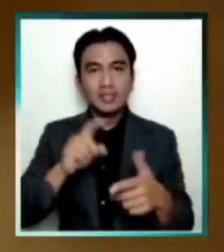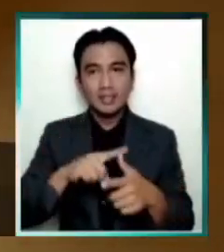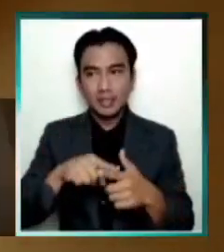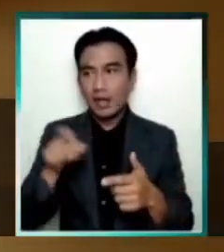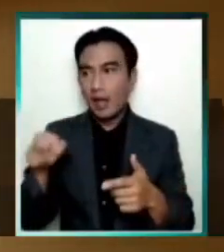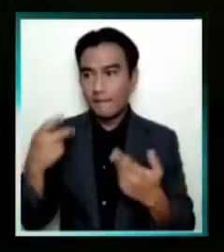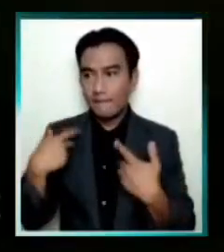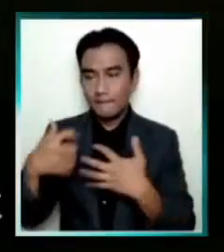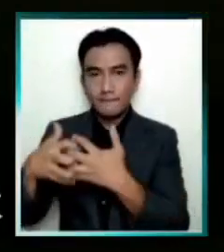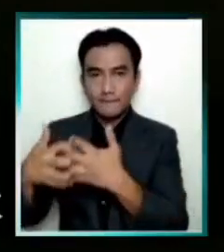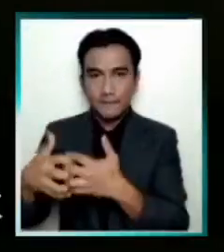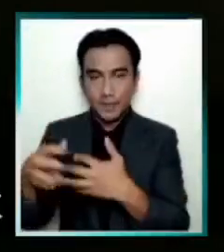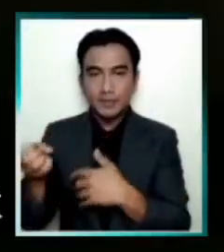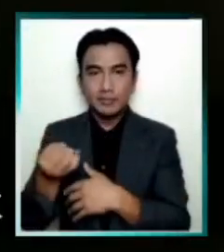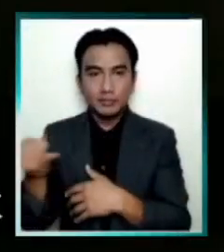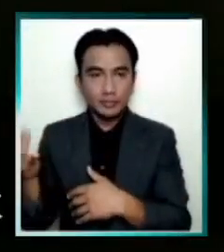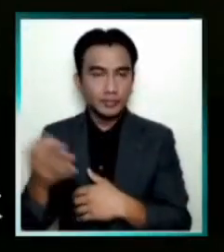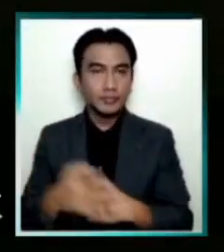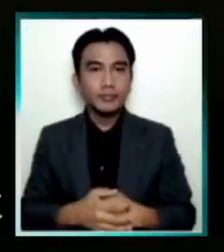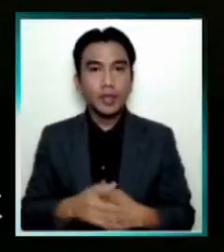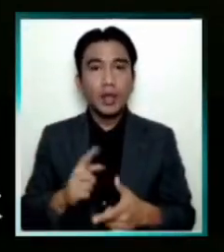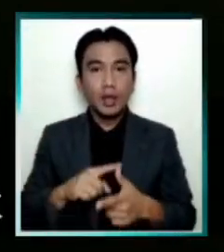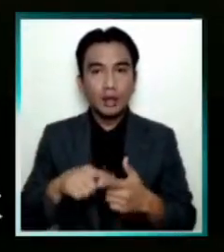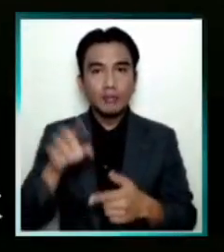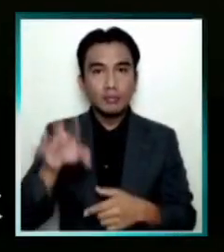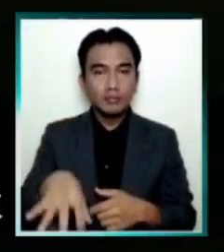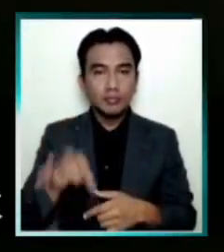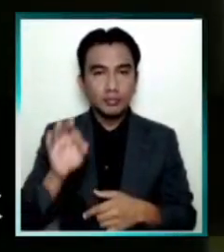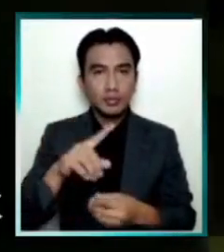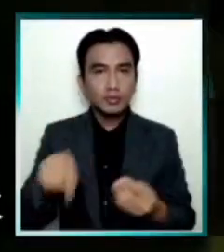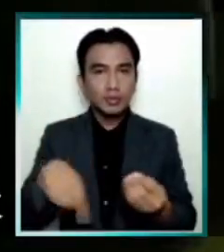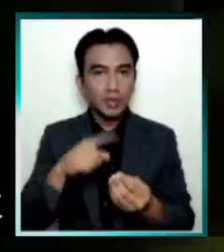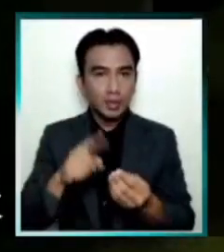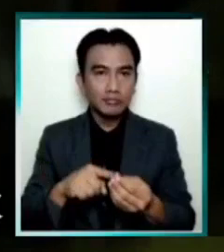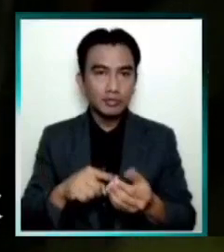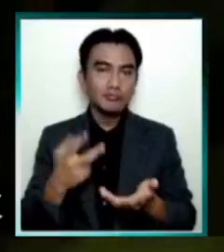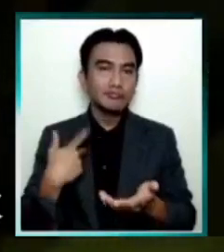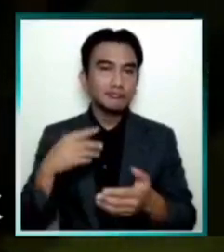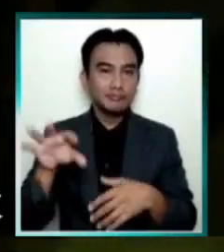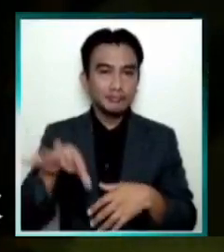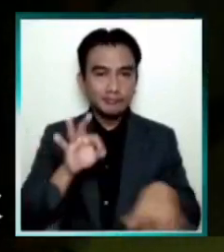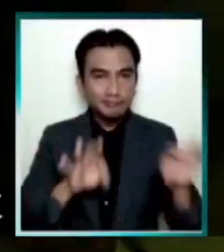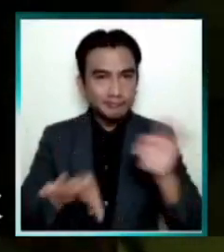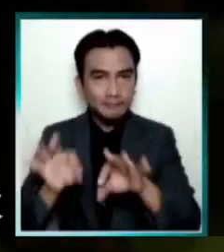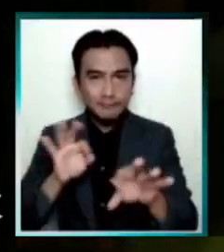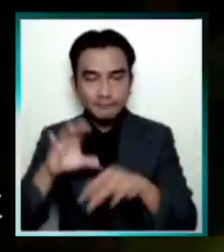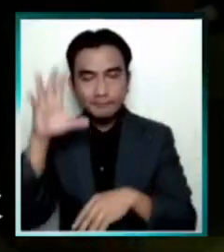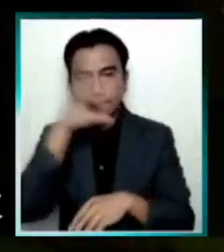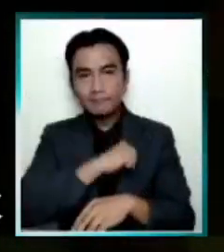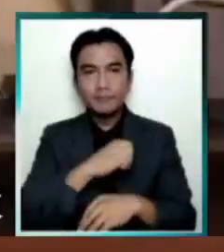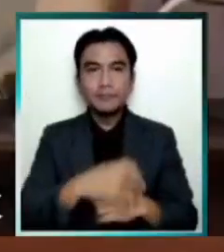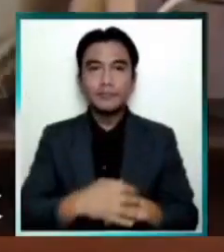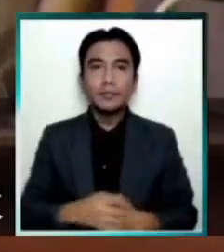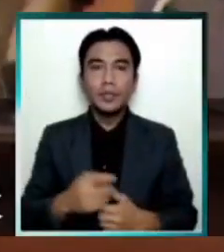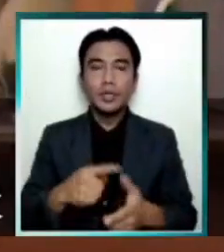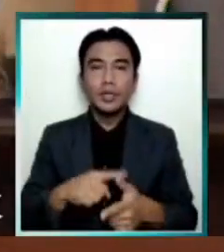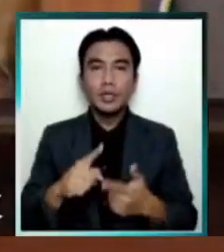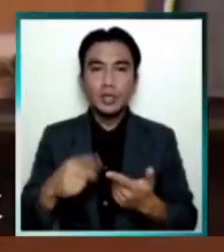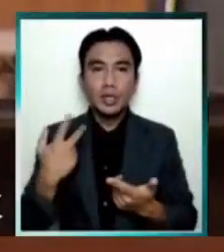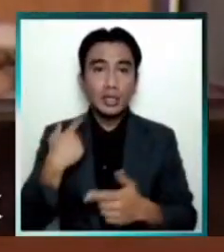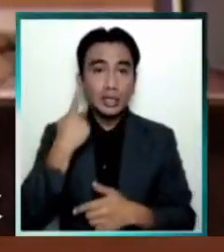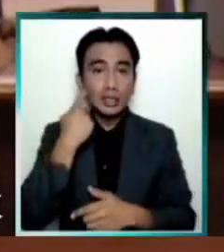na ito sa pamamagitan ng isang automated random selection program. Hanggang kaninang tanghali, ayon kay Commissioner Marlon